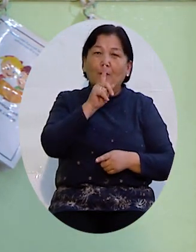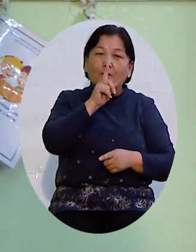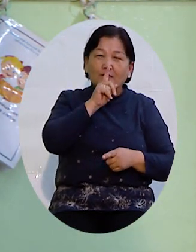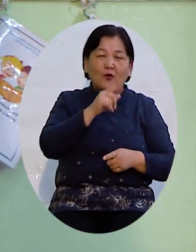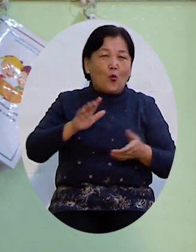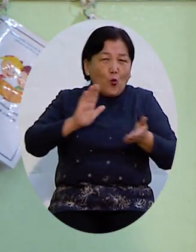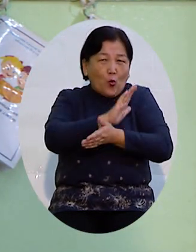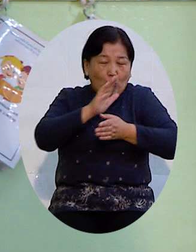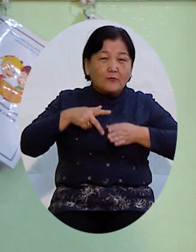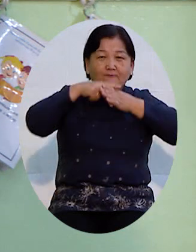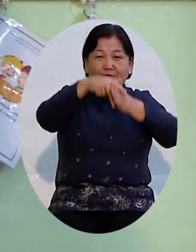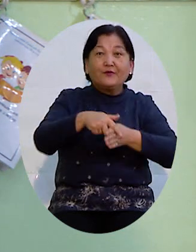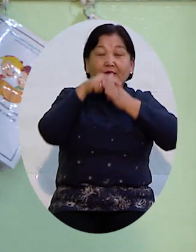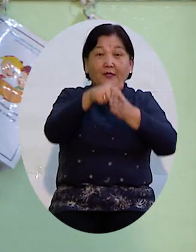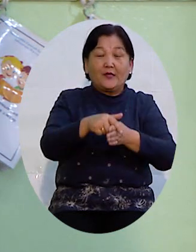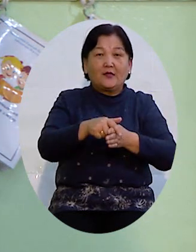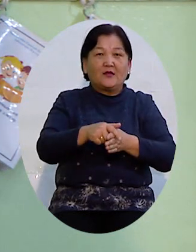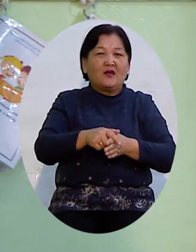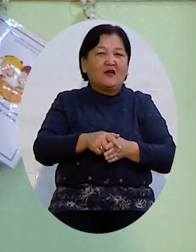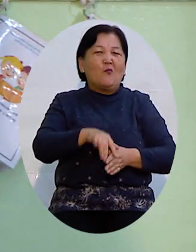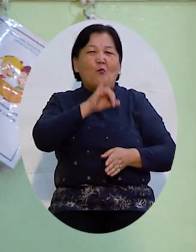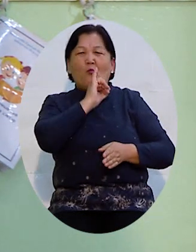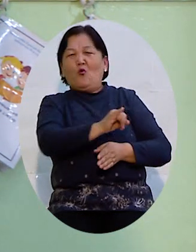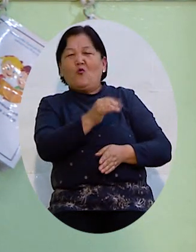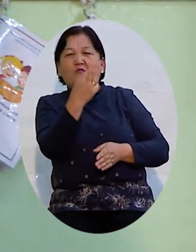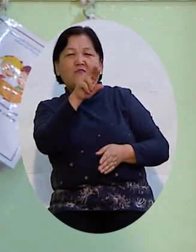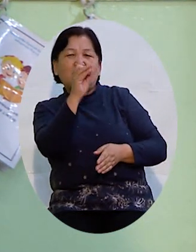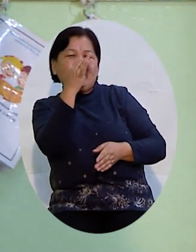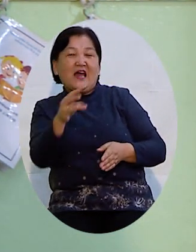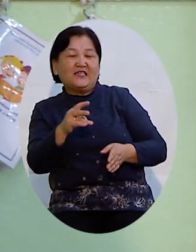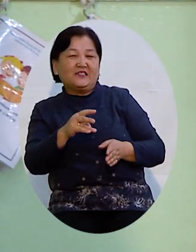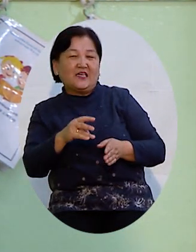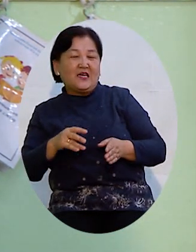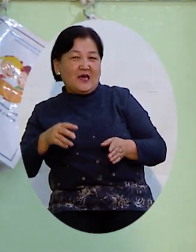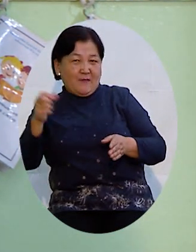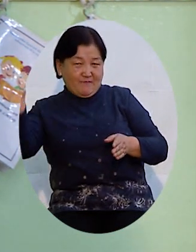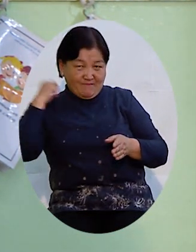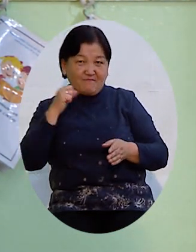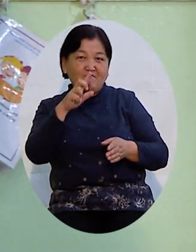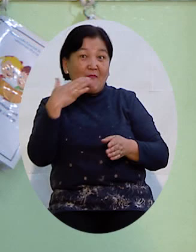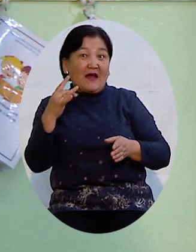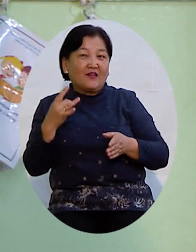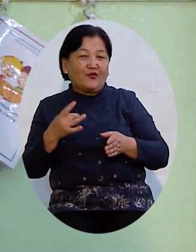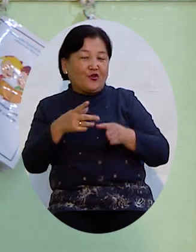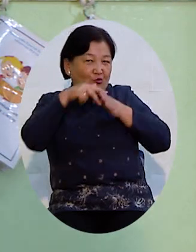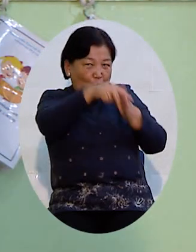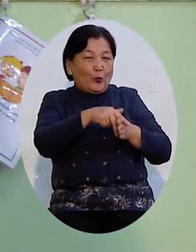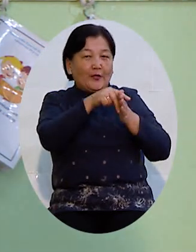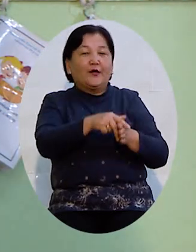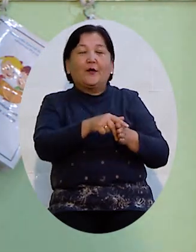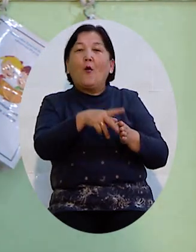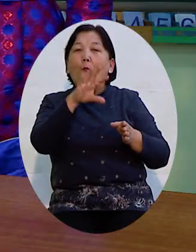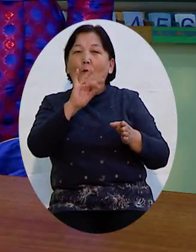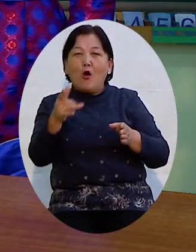хурдан хурцыгаан бузар дайсныг намнах баатрын хүлэг бол гэж